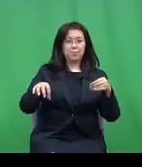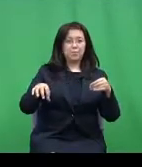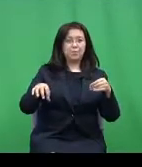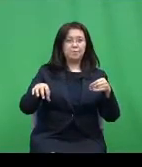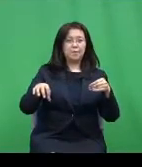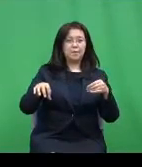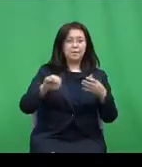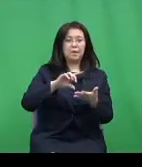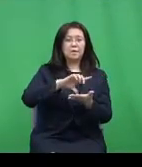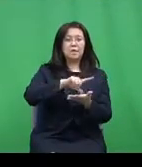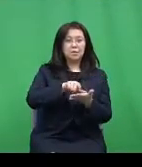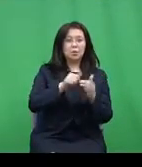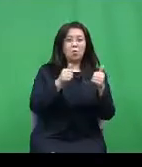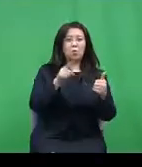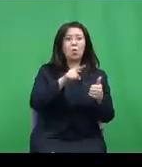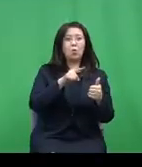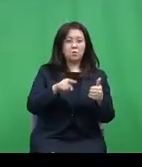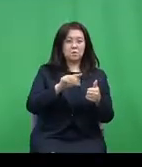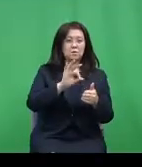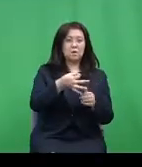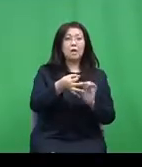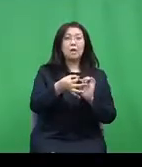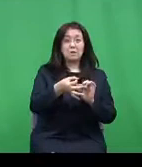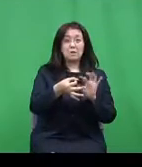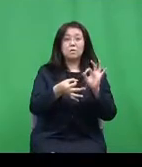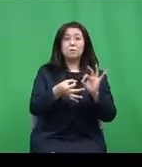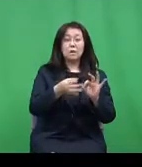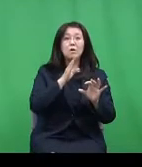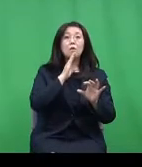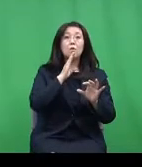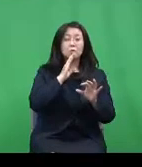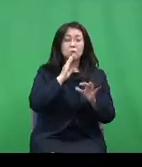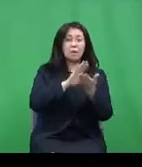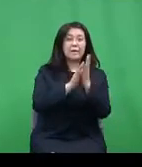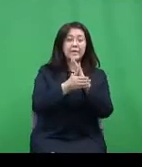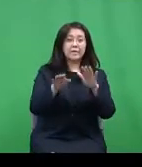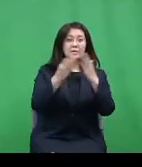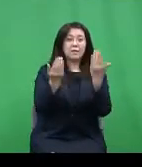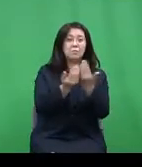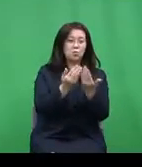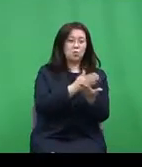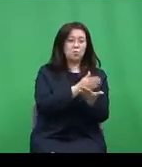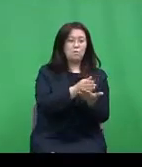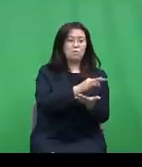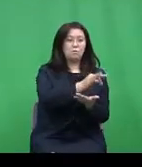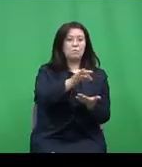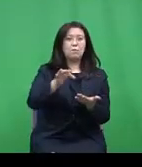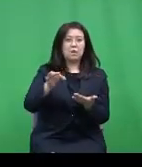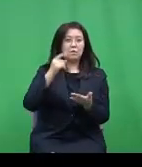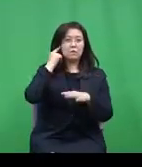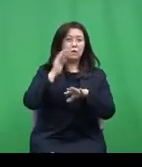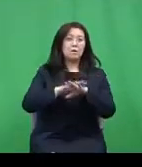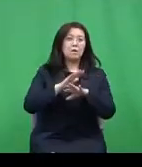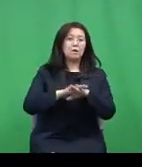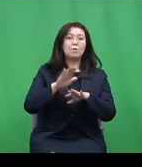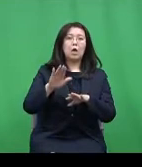都道府県の地方法人課税の分ですから、本当は全部県で配分という考え